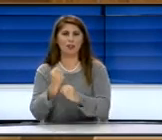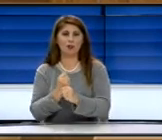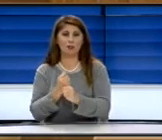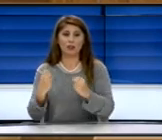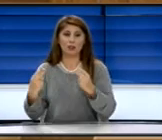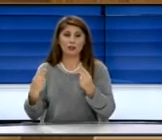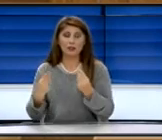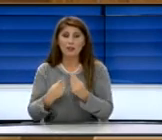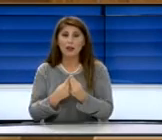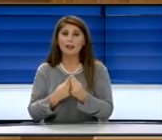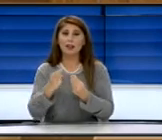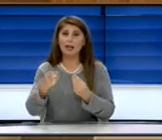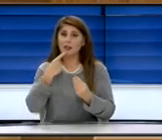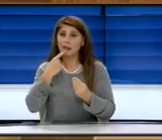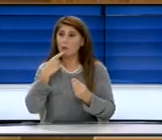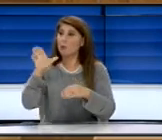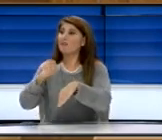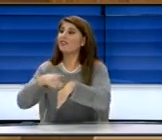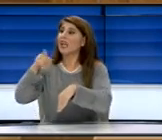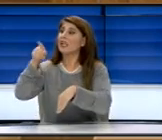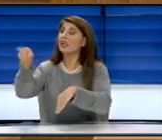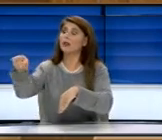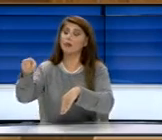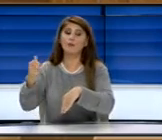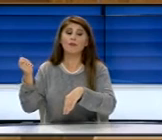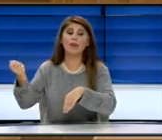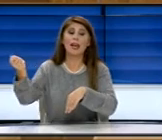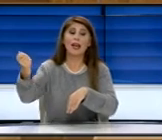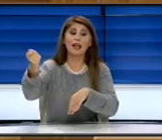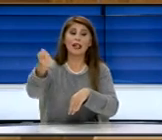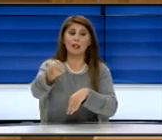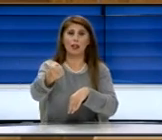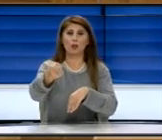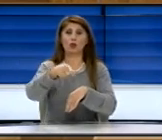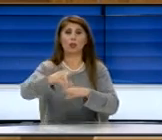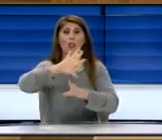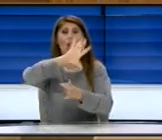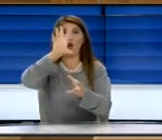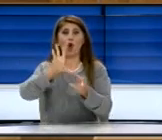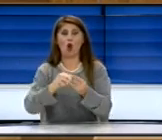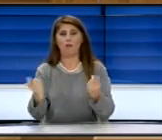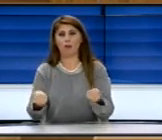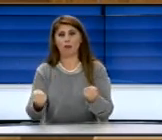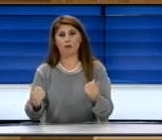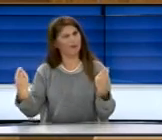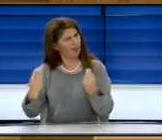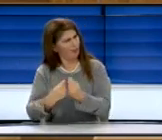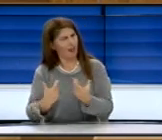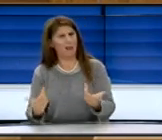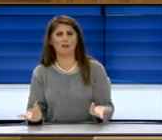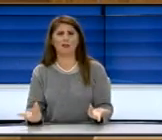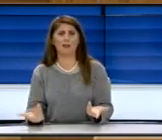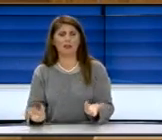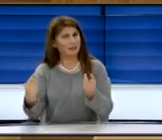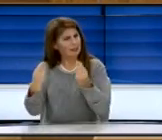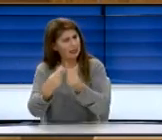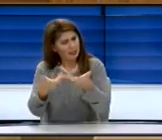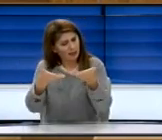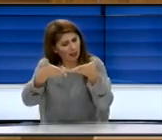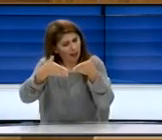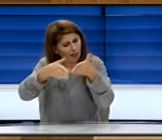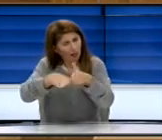να αποδίδεται στο χρέος η εκδήλωση της οικονομικής καπιταλιστικής κρίσης. Βολεύει να